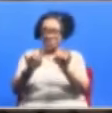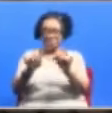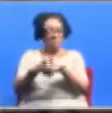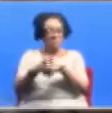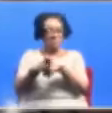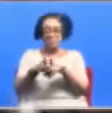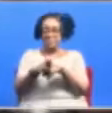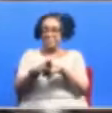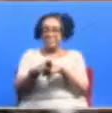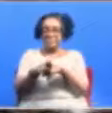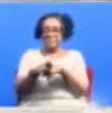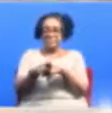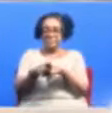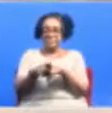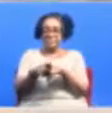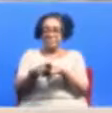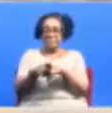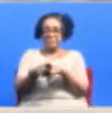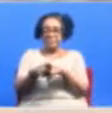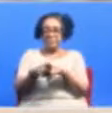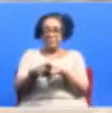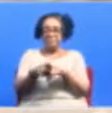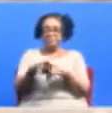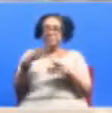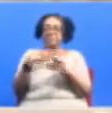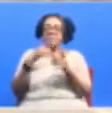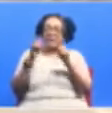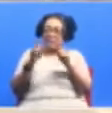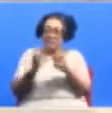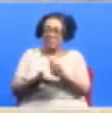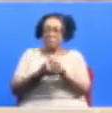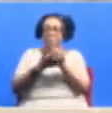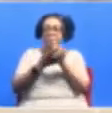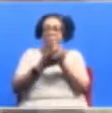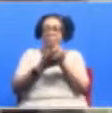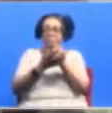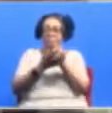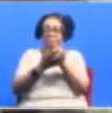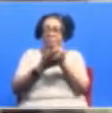hapo tayari. Sasa nataka usaidizi